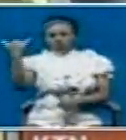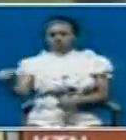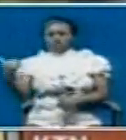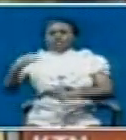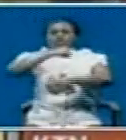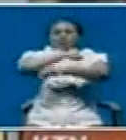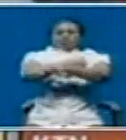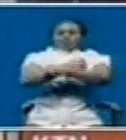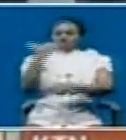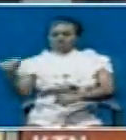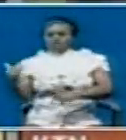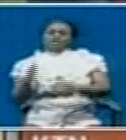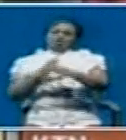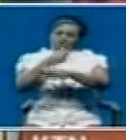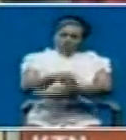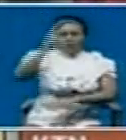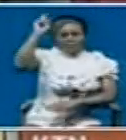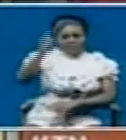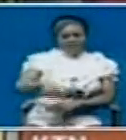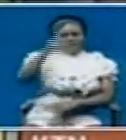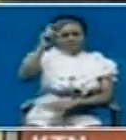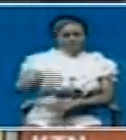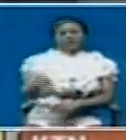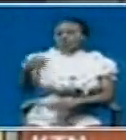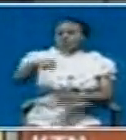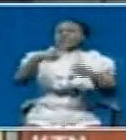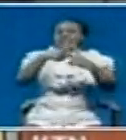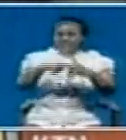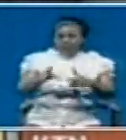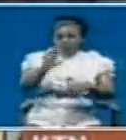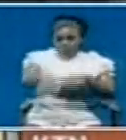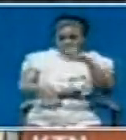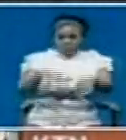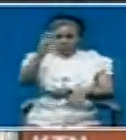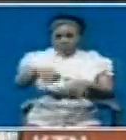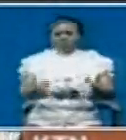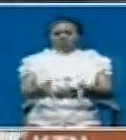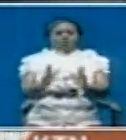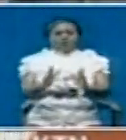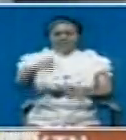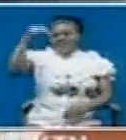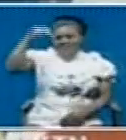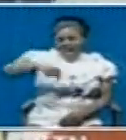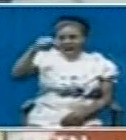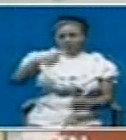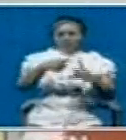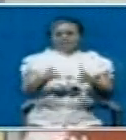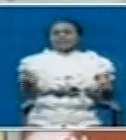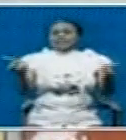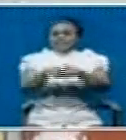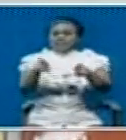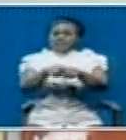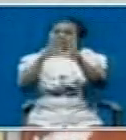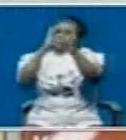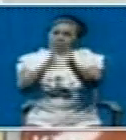children's crossing. La sivyo mambo itawaka moto na tutaanza kuchimba mtaro sahihi barabara. Sahihi. Kulingana na ripoti